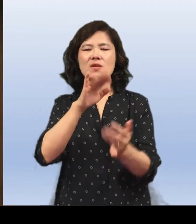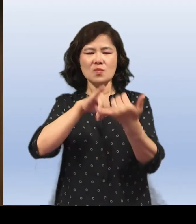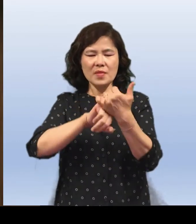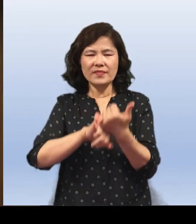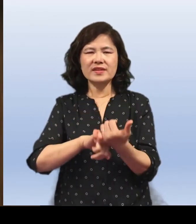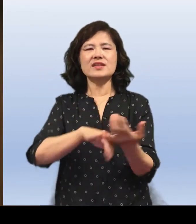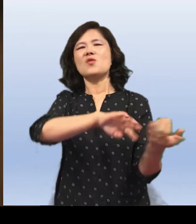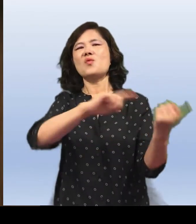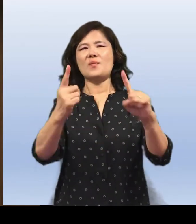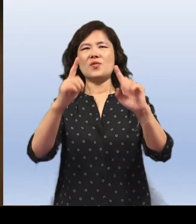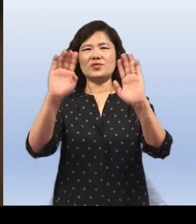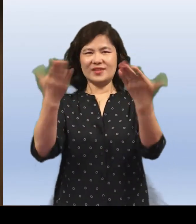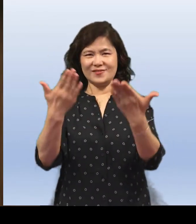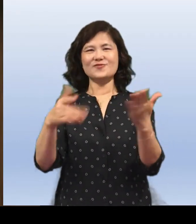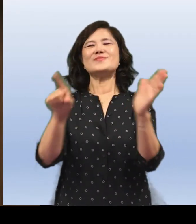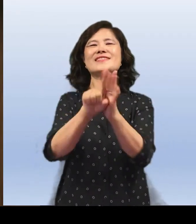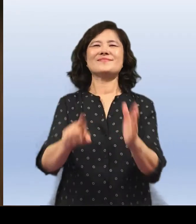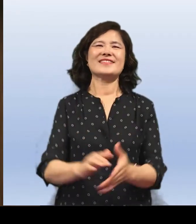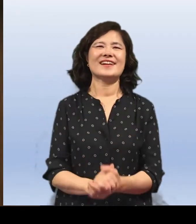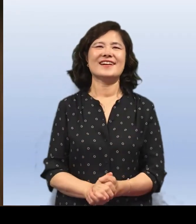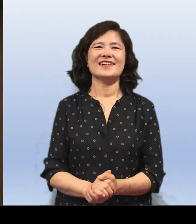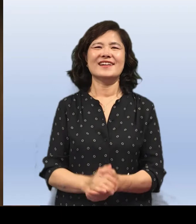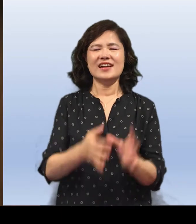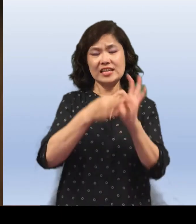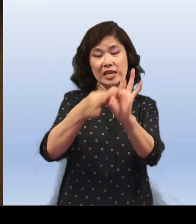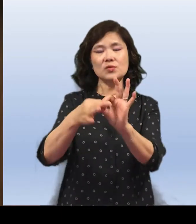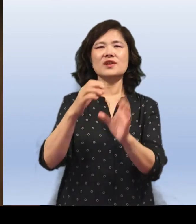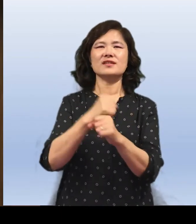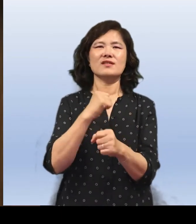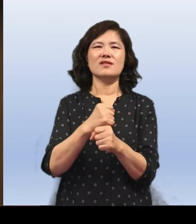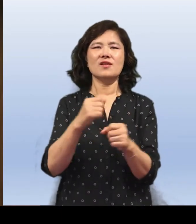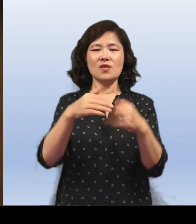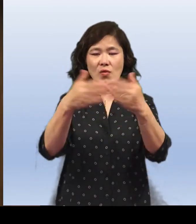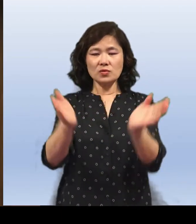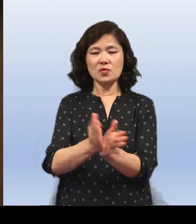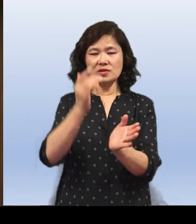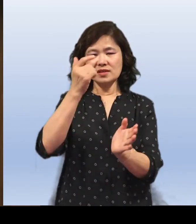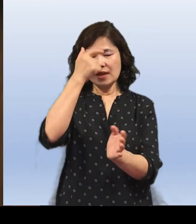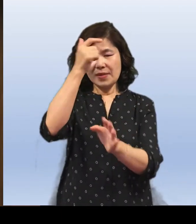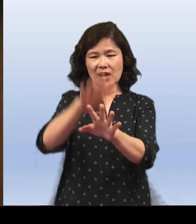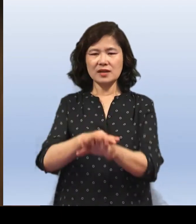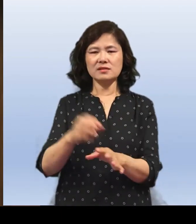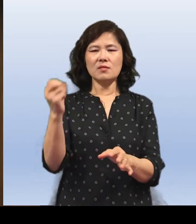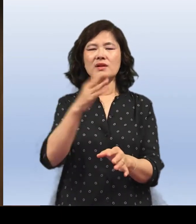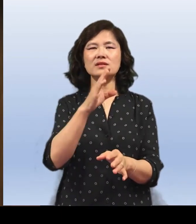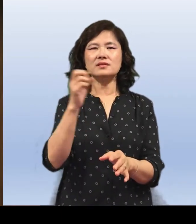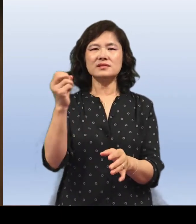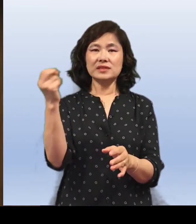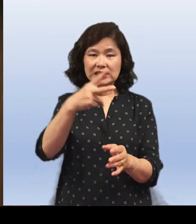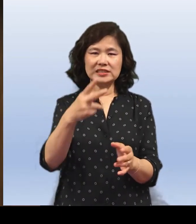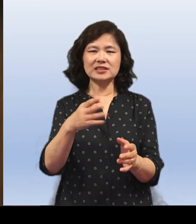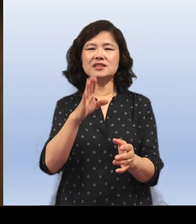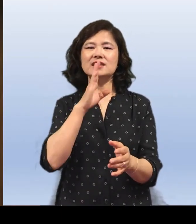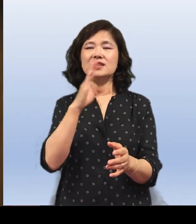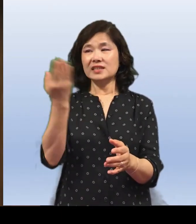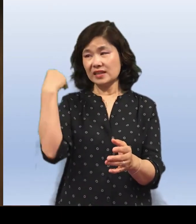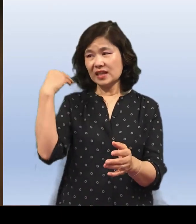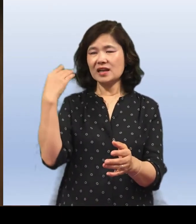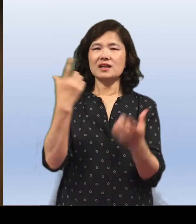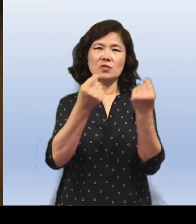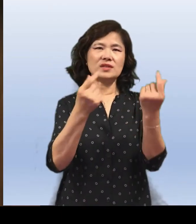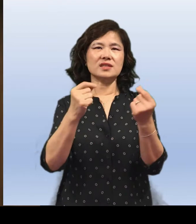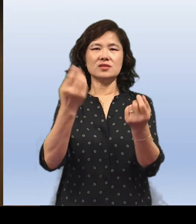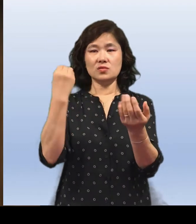반드시 회복되어지게 될 것입니다. 여러분, 계속해서 공동체 예배가 정상화되고 예배를 드리는 모든 성도들 마음